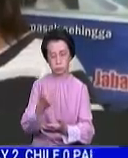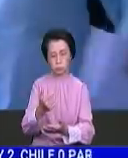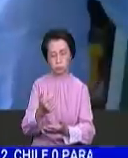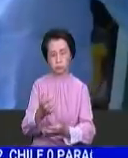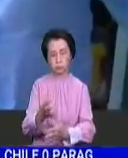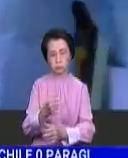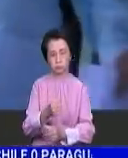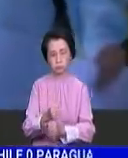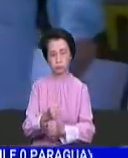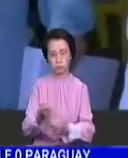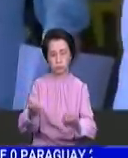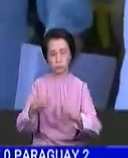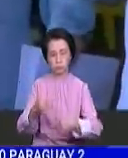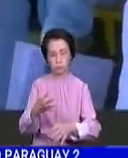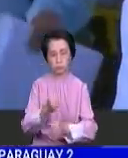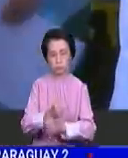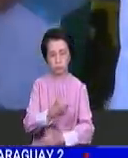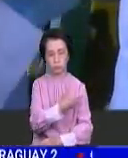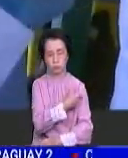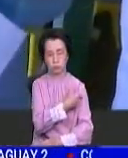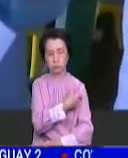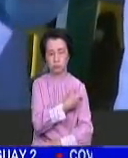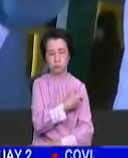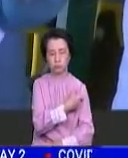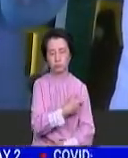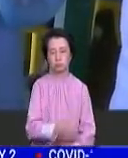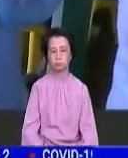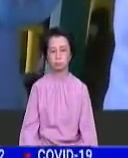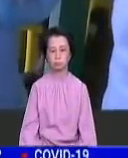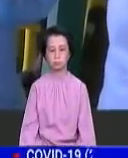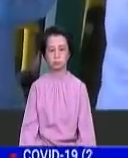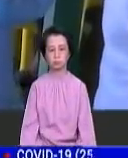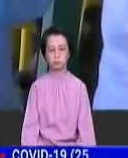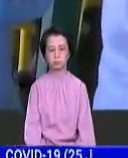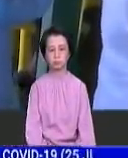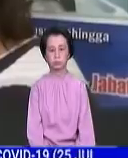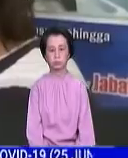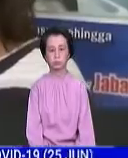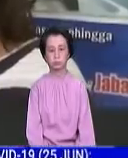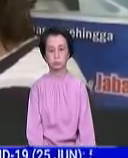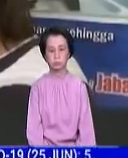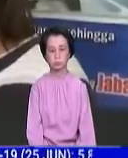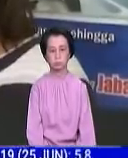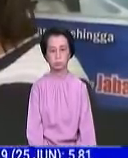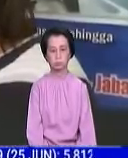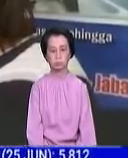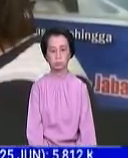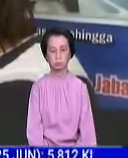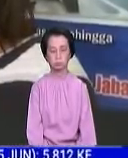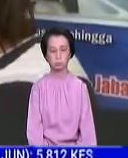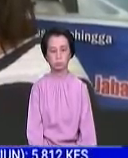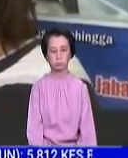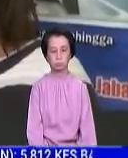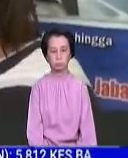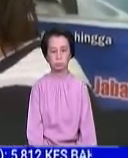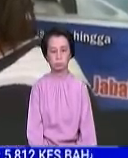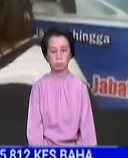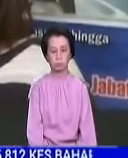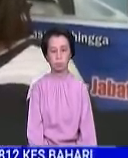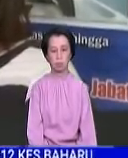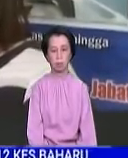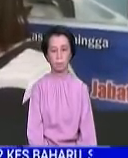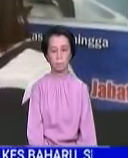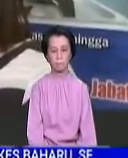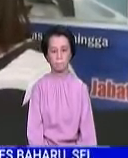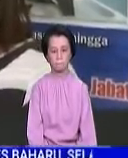tu doro ino amanggo seluruh huang merah kaya jarum da vaksin tu. Abis itu no anu no kerajaan tamas